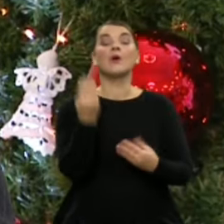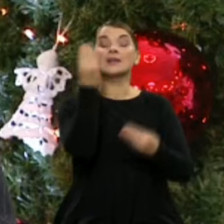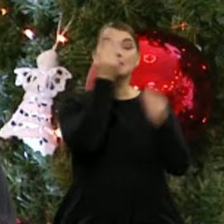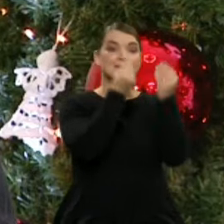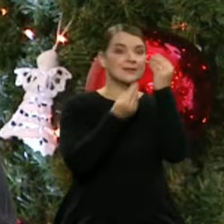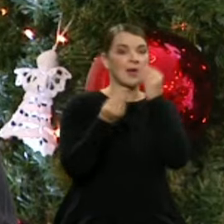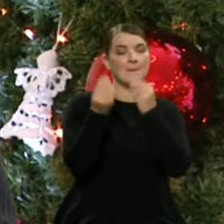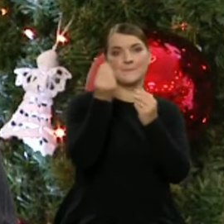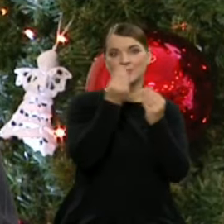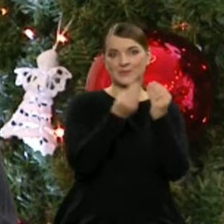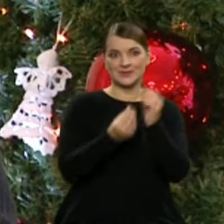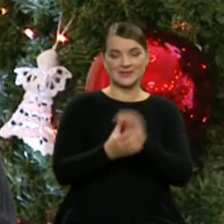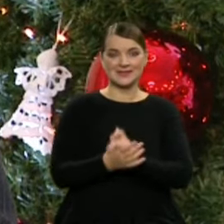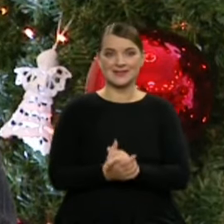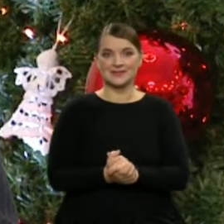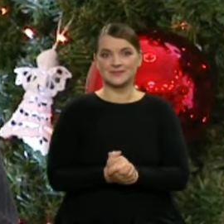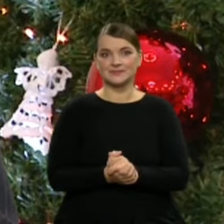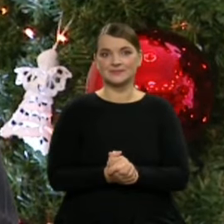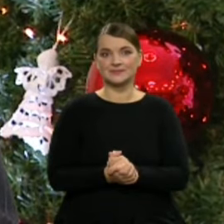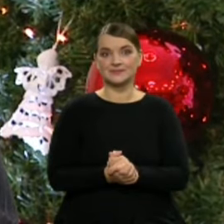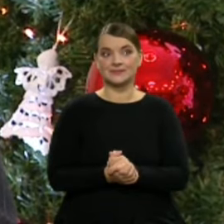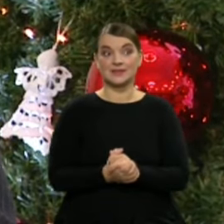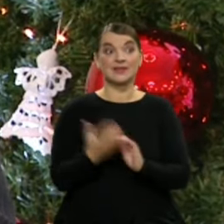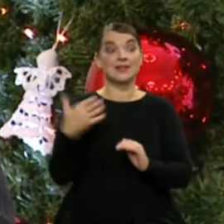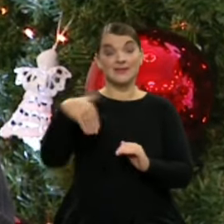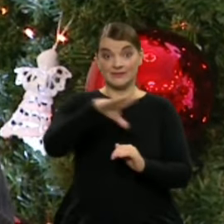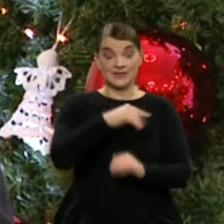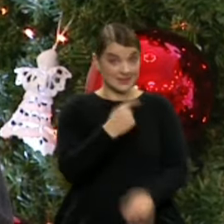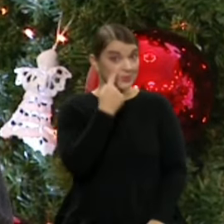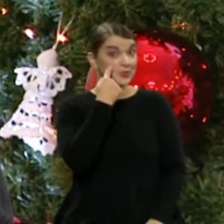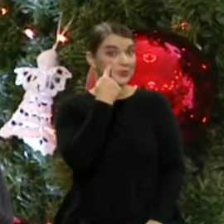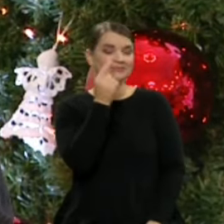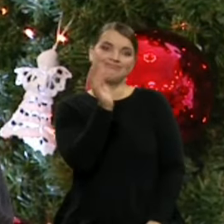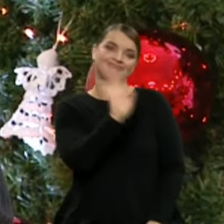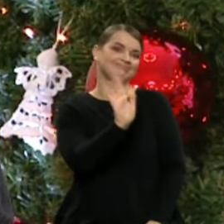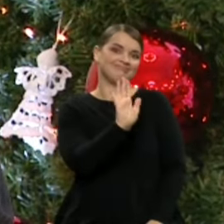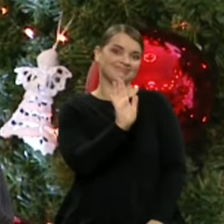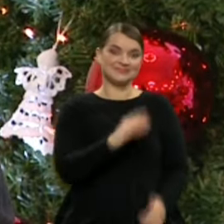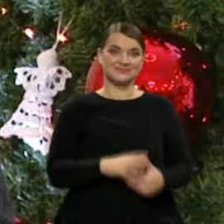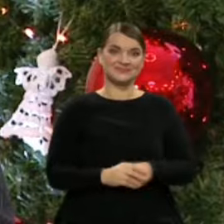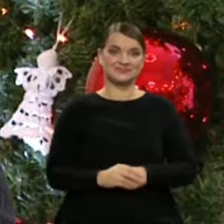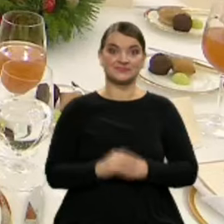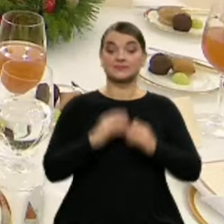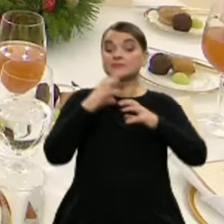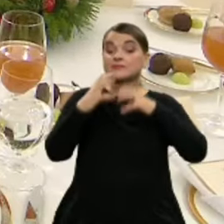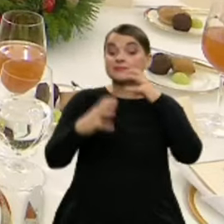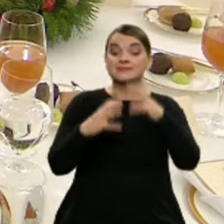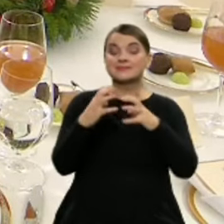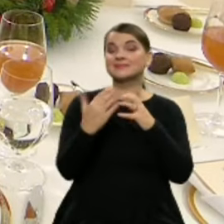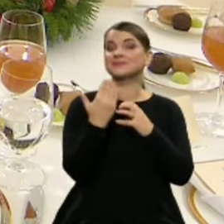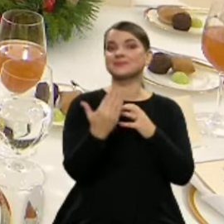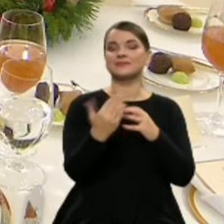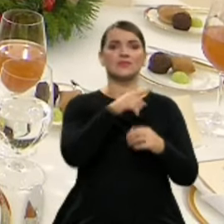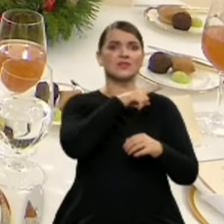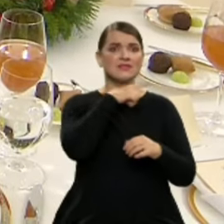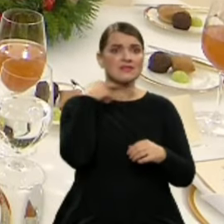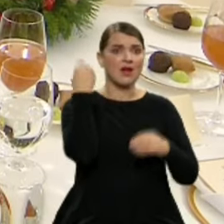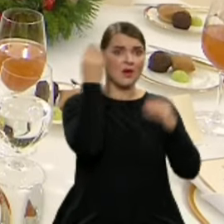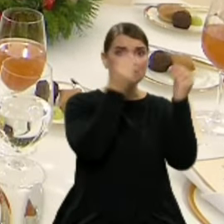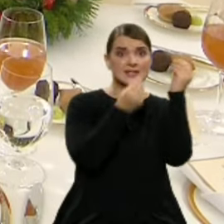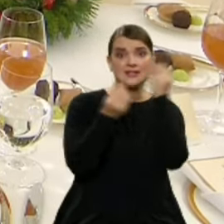stebuklas. Tik ne visuomet mes tą stebuklą pastebime. Ir pasaulis yra pilnas stebuklų.